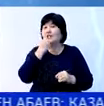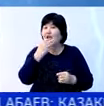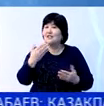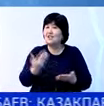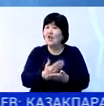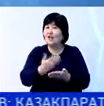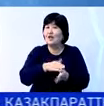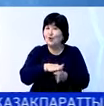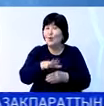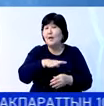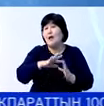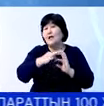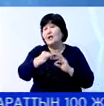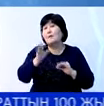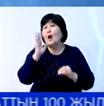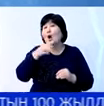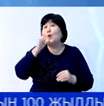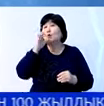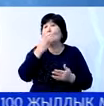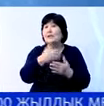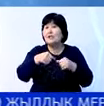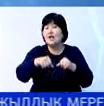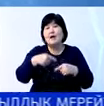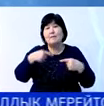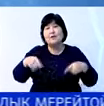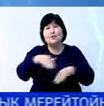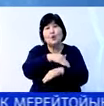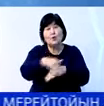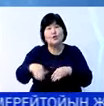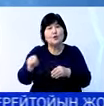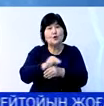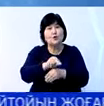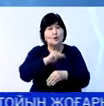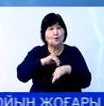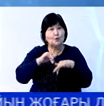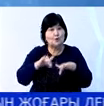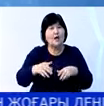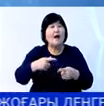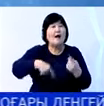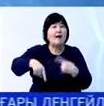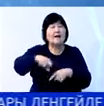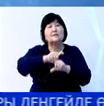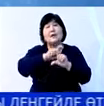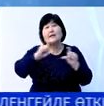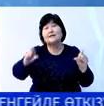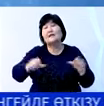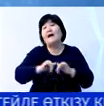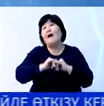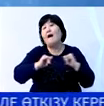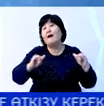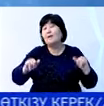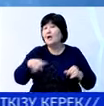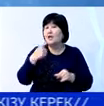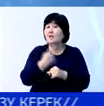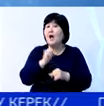жаңалықтарға толы болды. Елді мекенде ауызсу мәселе шешілді. Бірнеше көшеге жол жөндеу жұмыстары жүргізіліп, кәсіпкерлік нысандар артып келеді. Ең